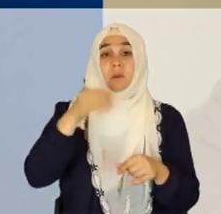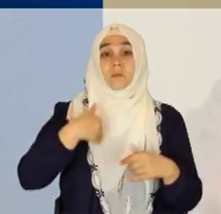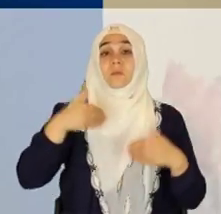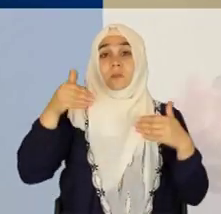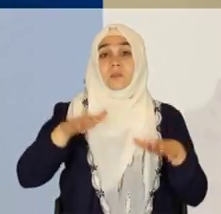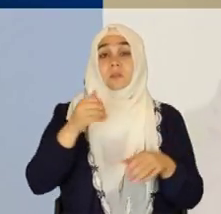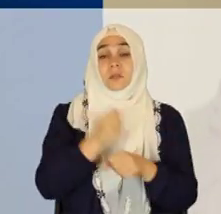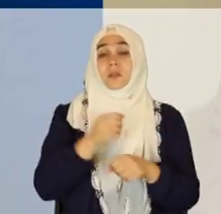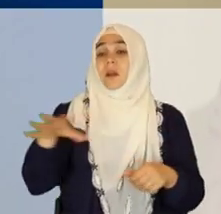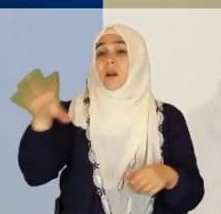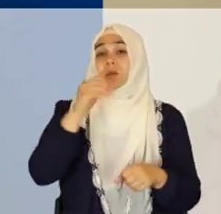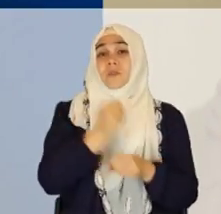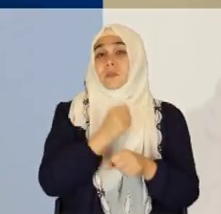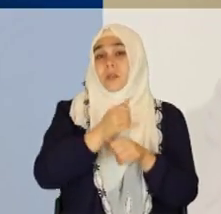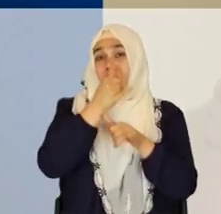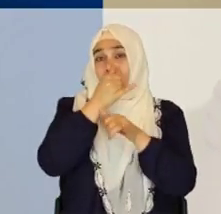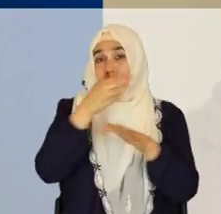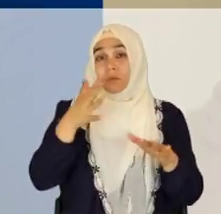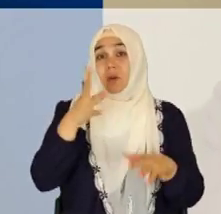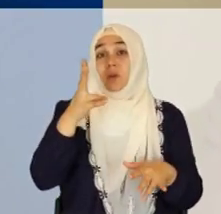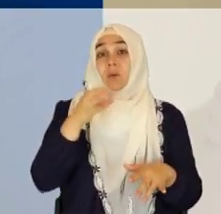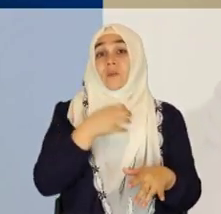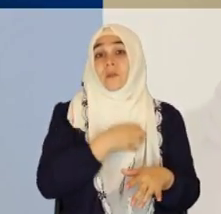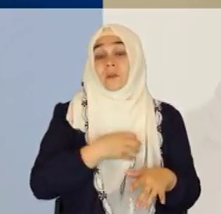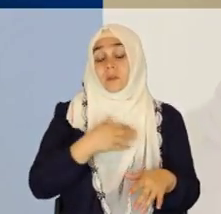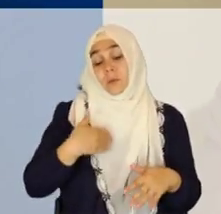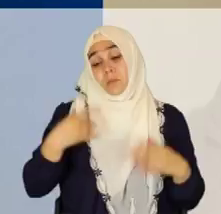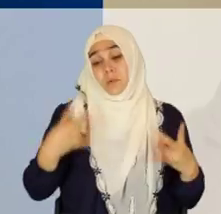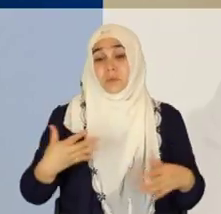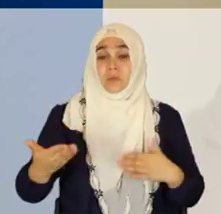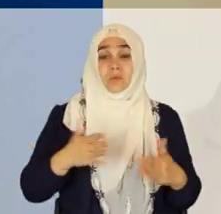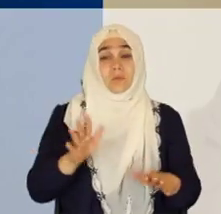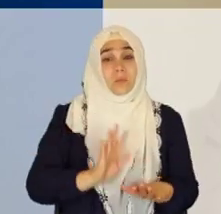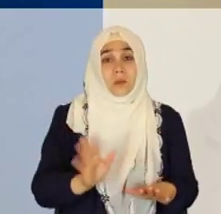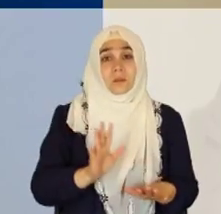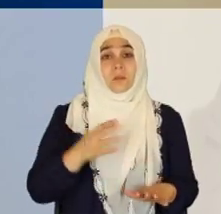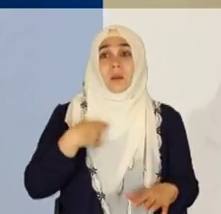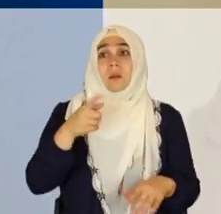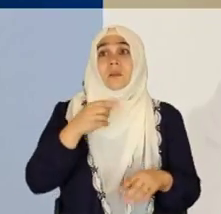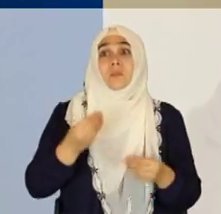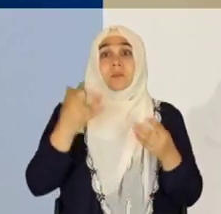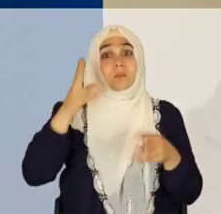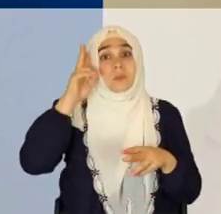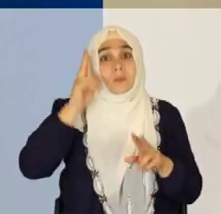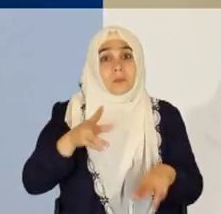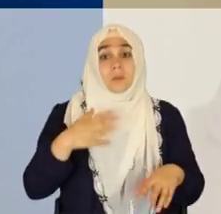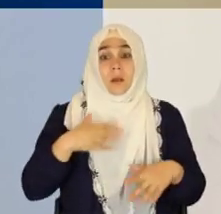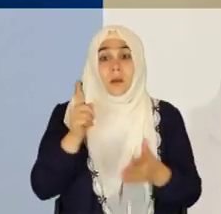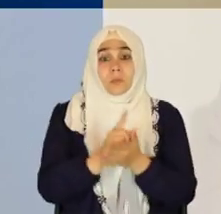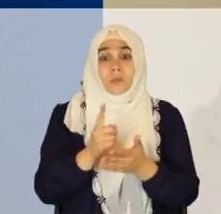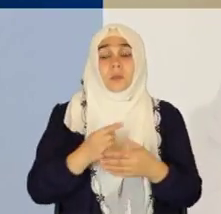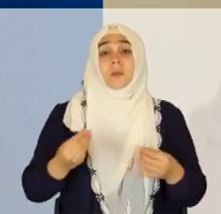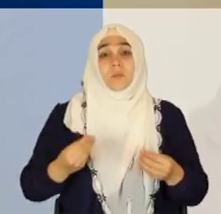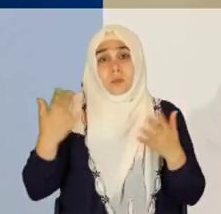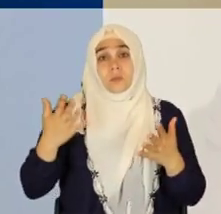Mayli hammasini qila olmasmiz. Lekin men yurgan ekanman, mana shu nuqtani bilmas ekanman. Shunga bir amal qilay